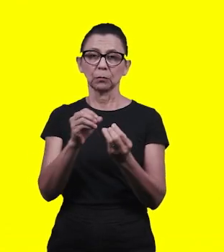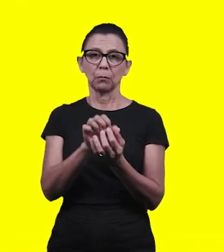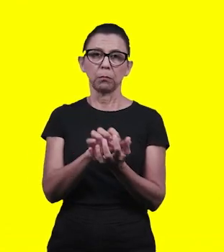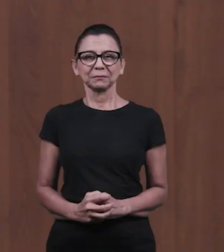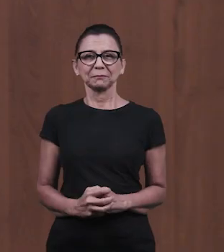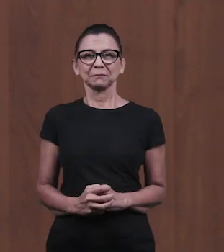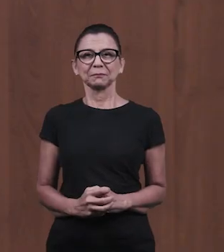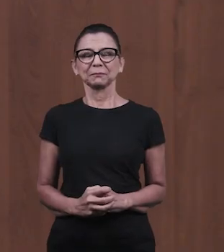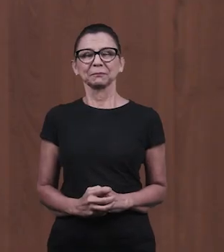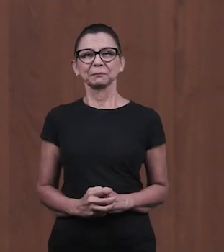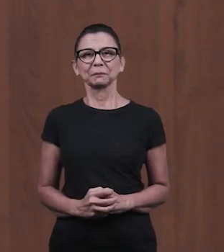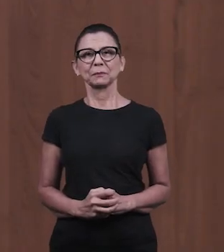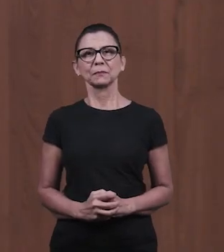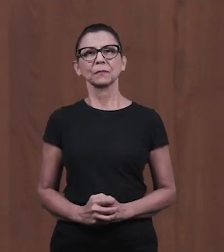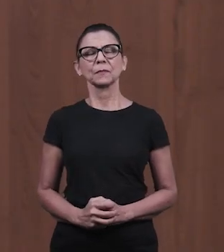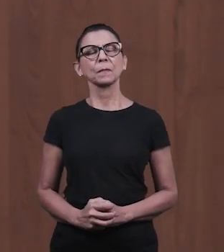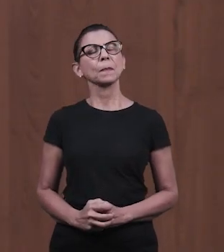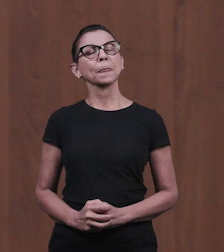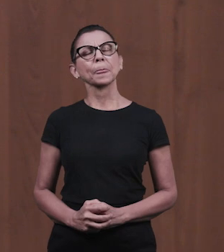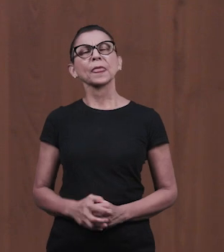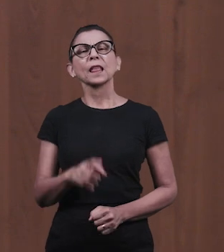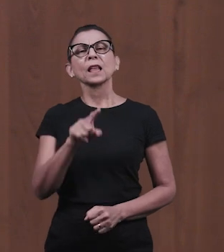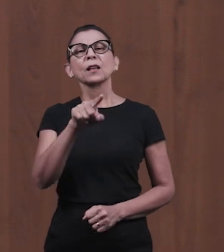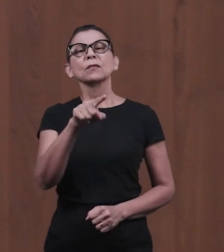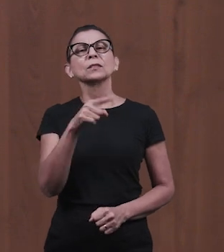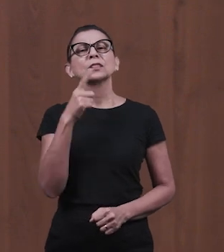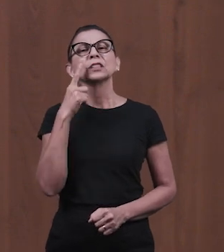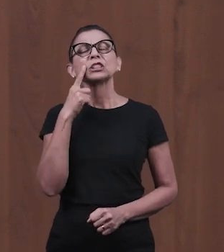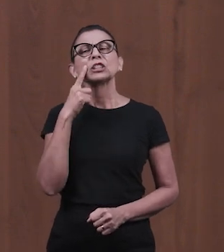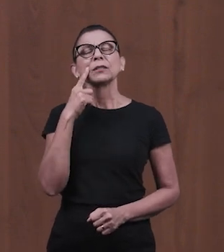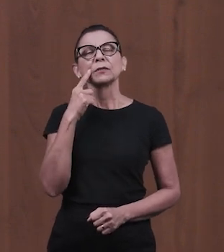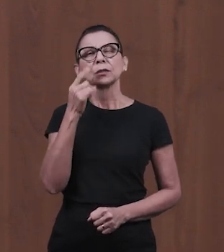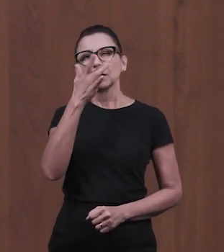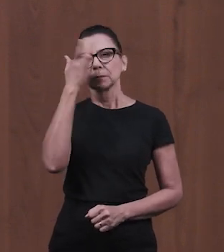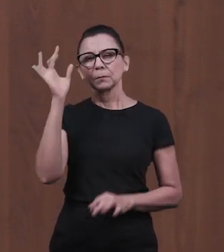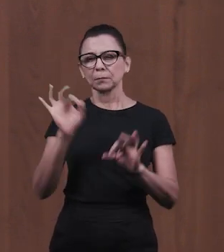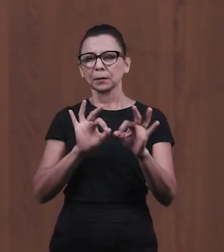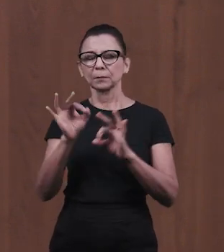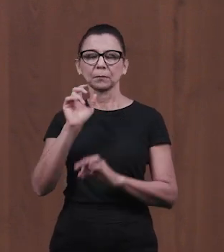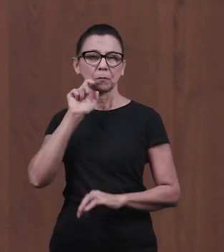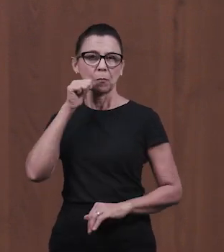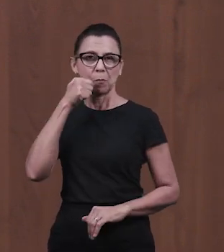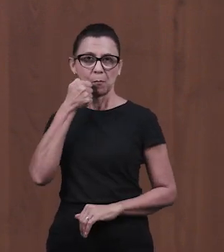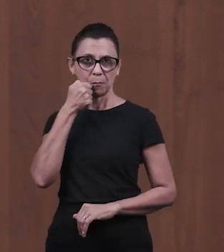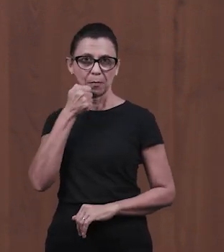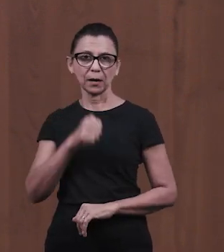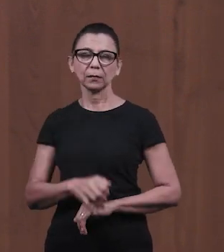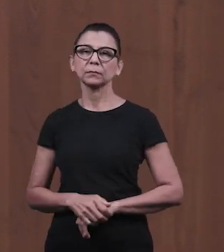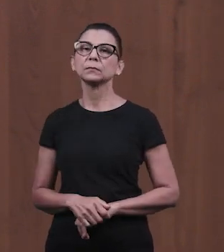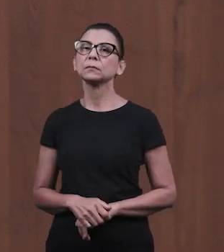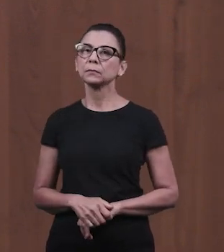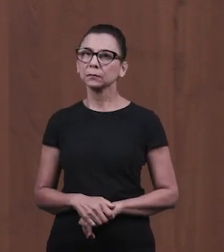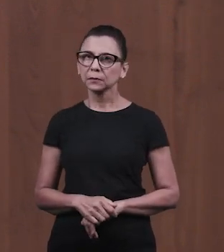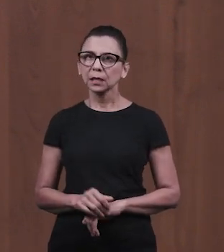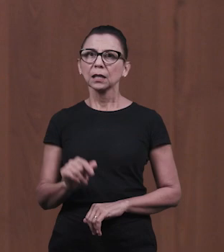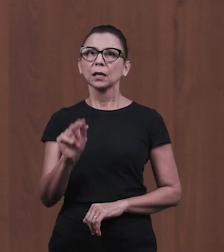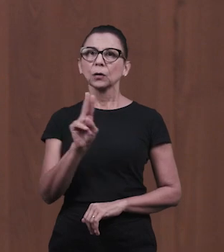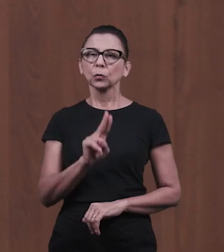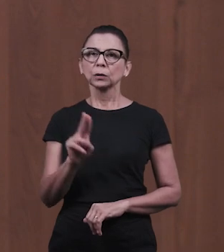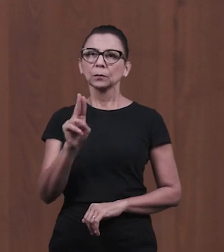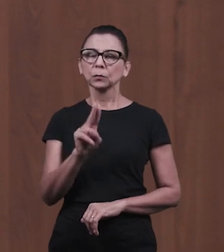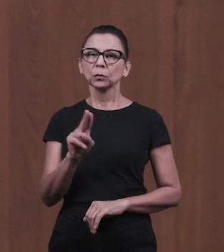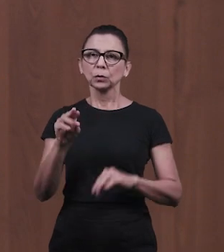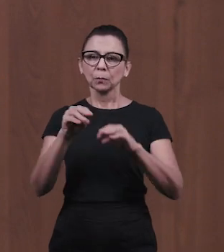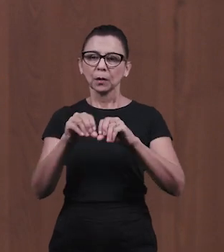Аминь. Вы уже видели, как кто-то делает хлеб? Человек или мама,